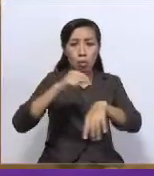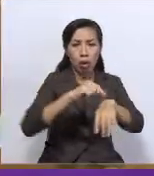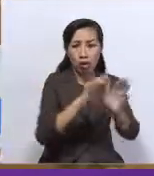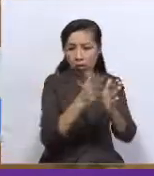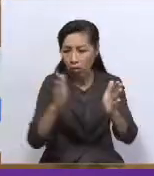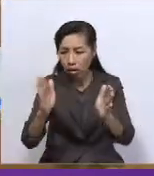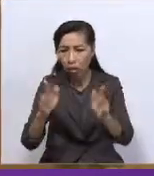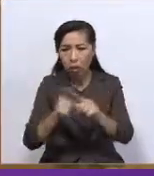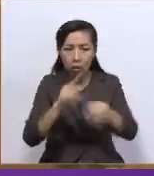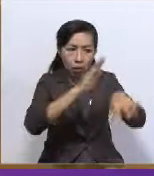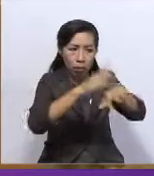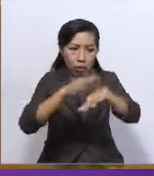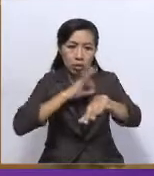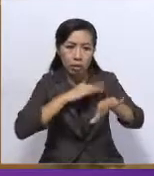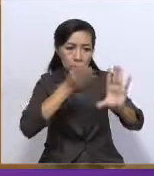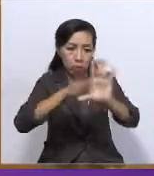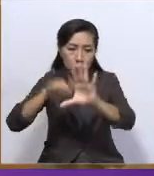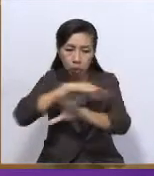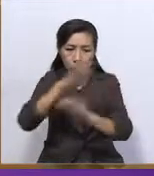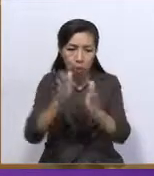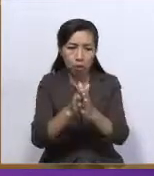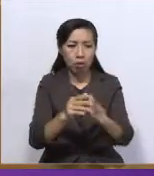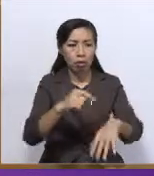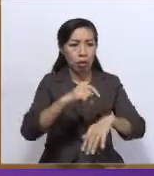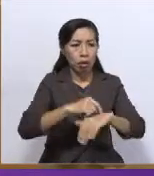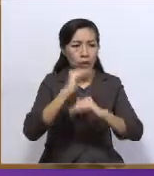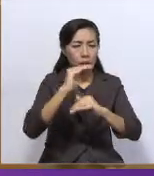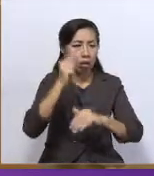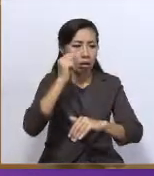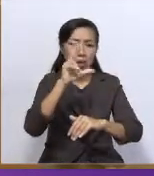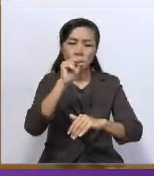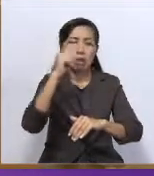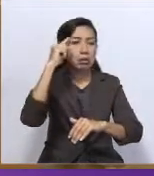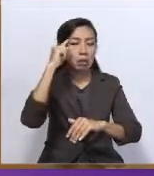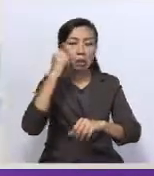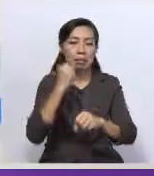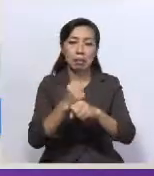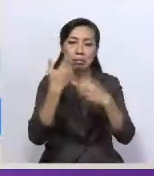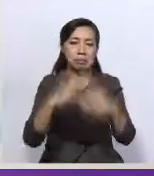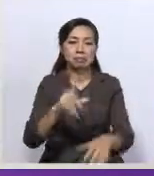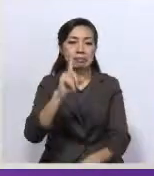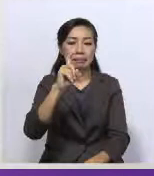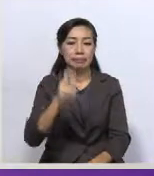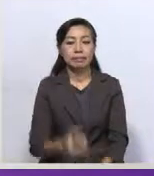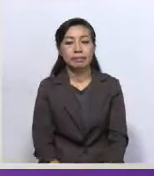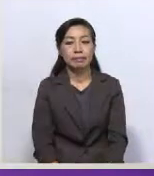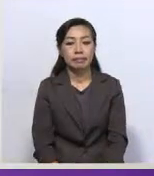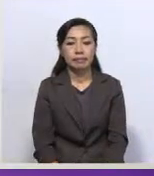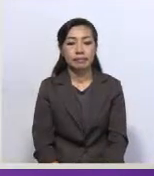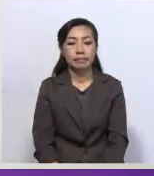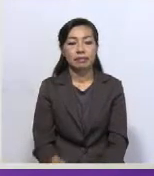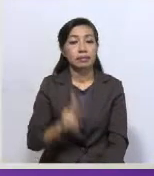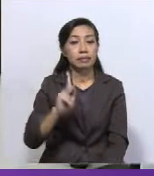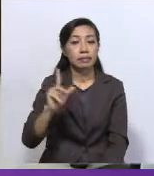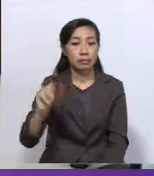ในการยืนยันสมาชิกให้แล้วเสร็จภายใน30วันดำเนินการไม่แล้วเสร็จค่ะสำนักงานกกต.จัดการ